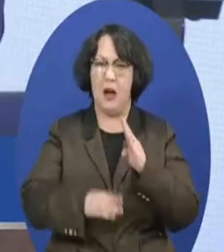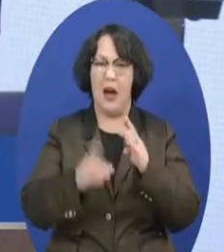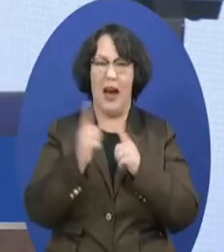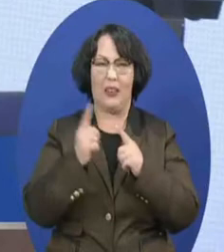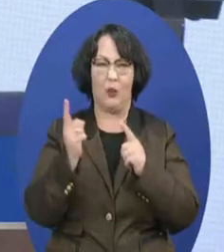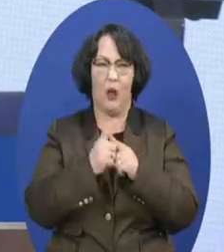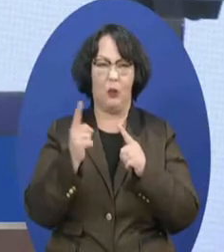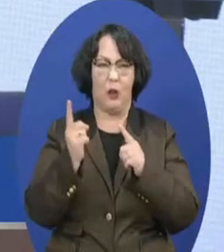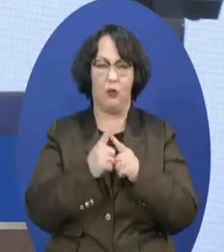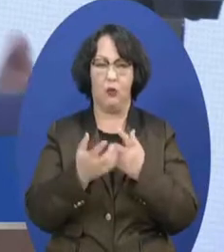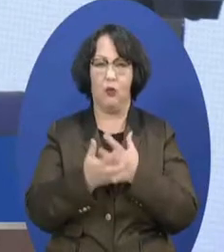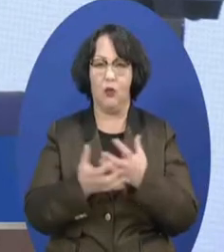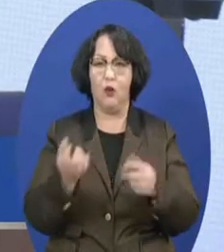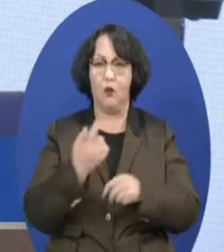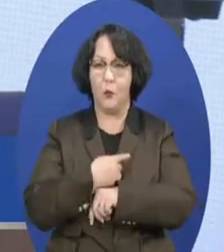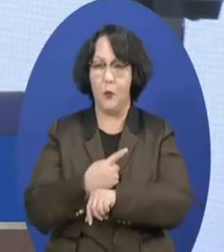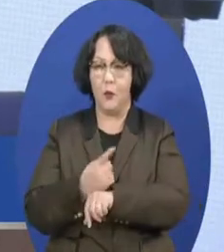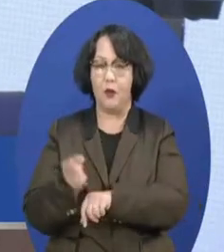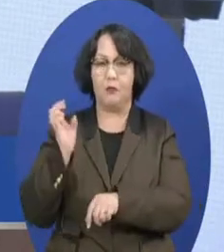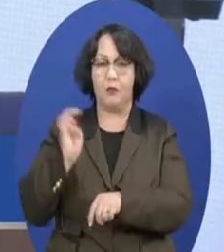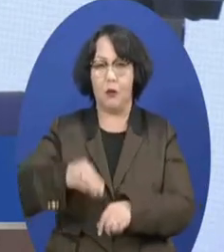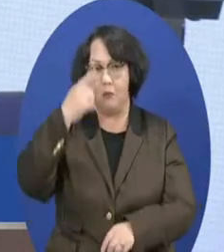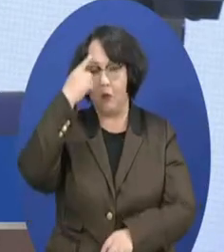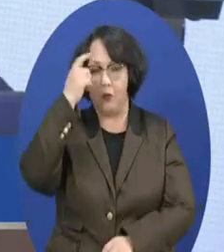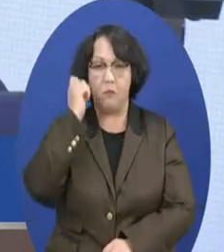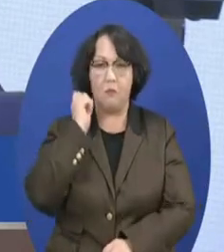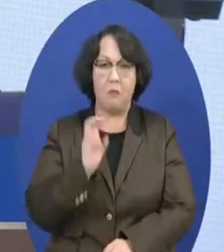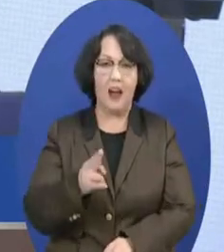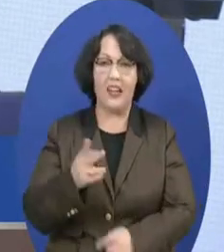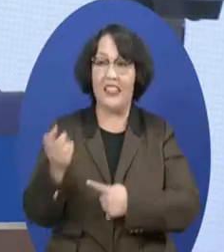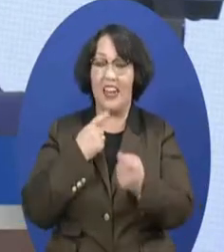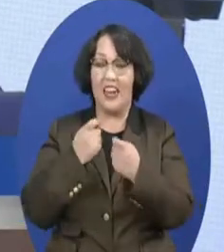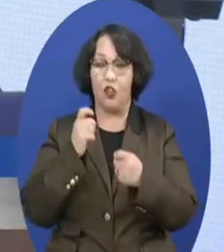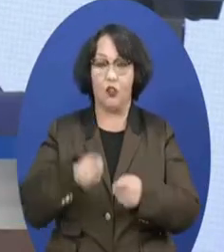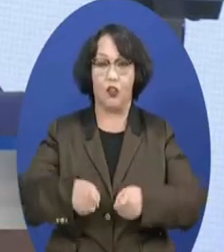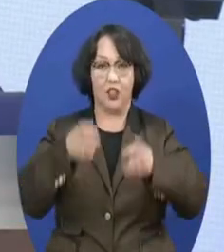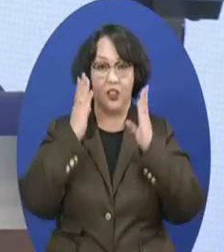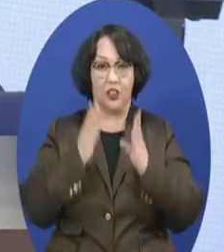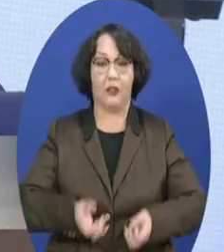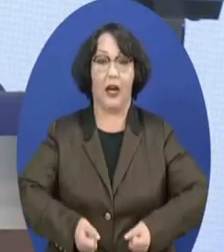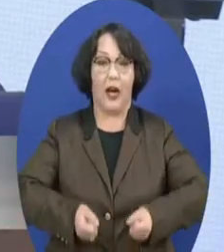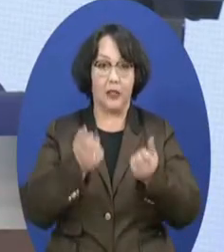дээрээс үндслээд Монгол банктай бид ярилцж агаад өнөөдөр ийм шийдвэр гаргалаа.